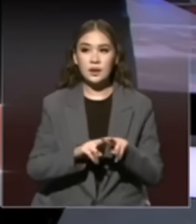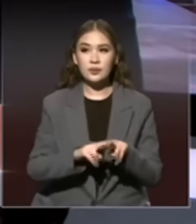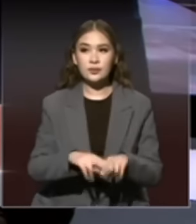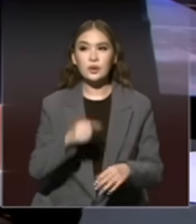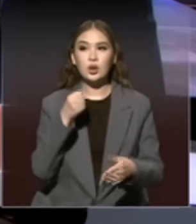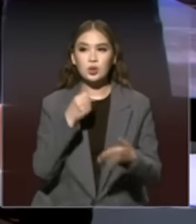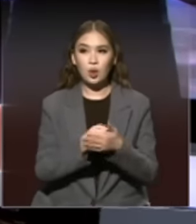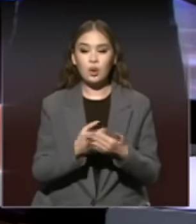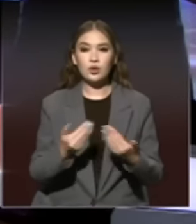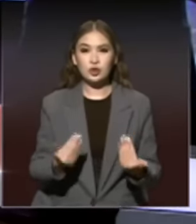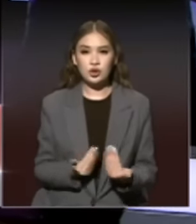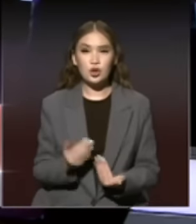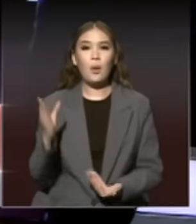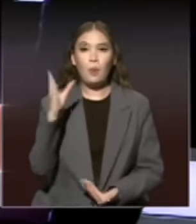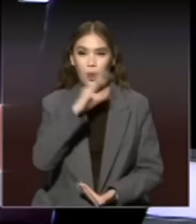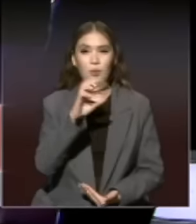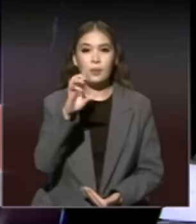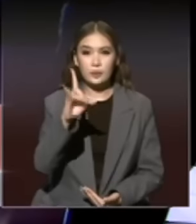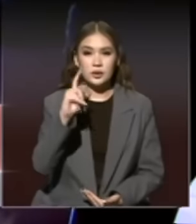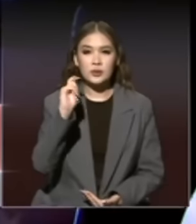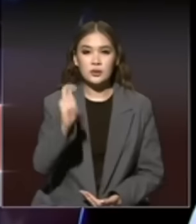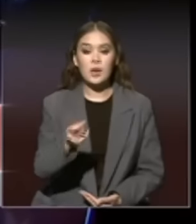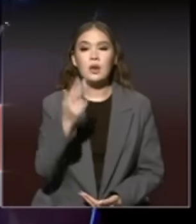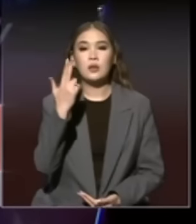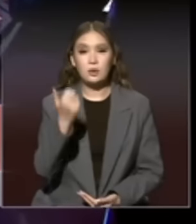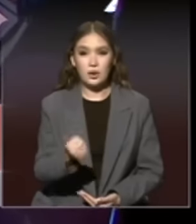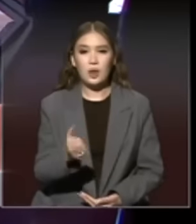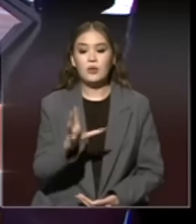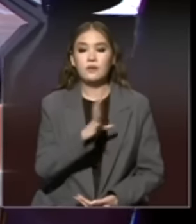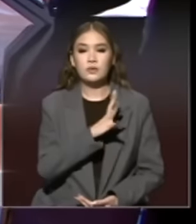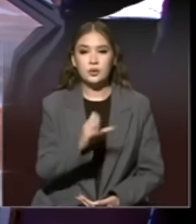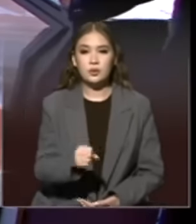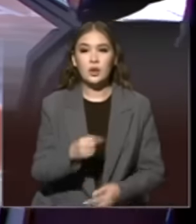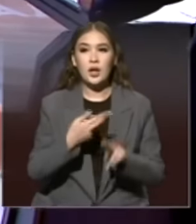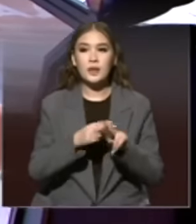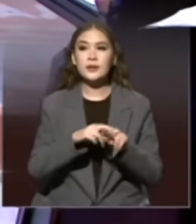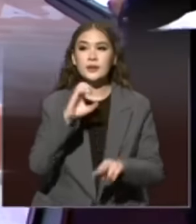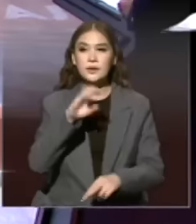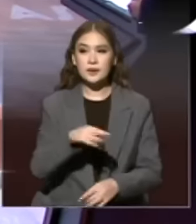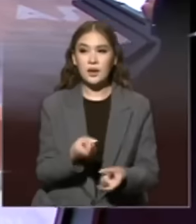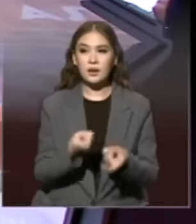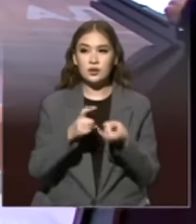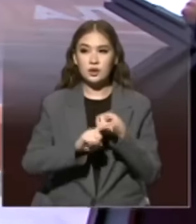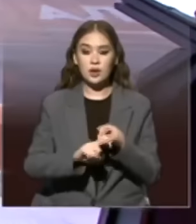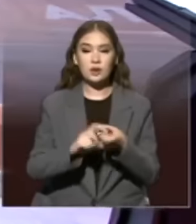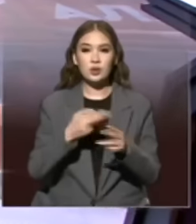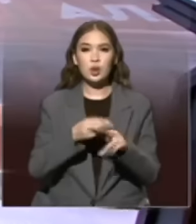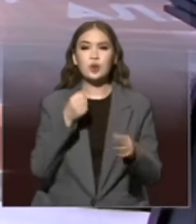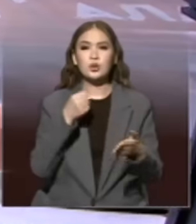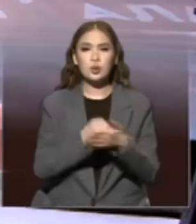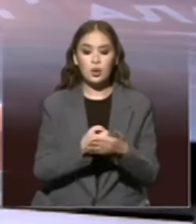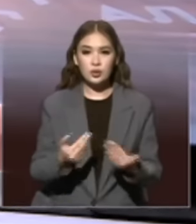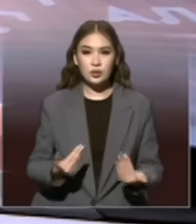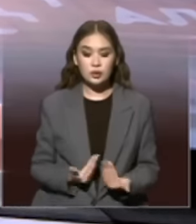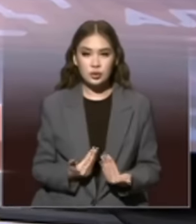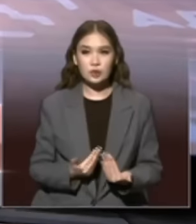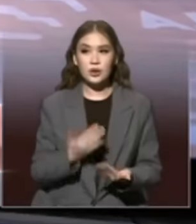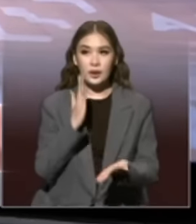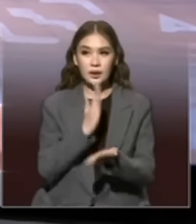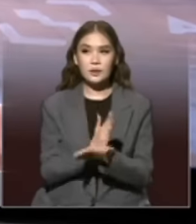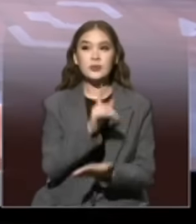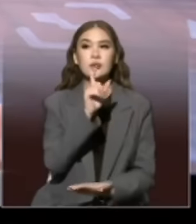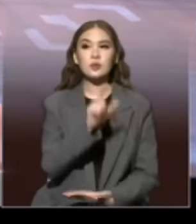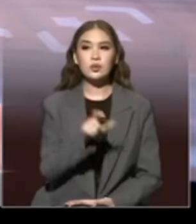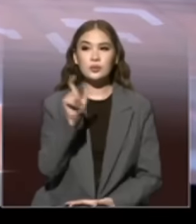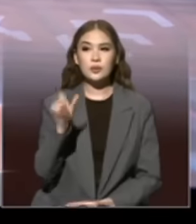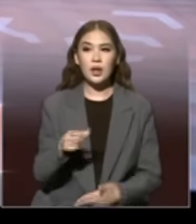айырып жіберу мүмкін еді, иә? Мүмкін. Егер алқа шешім қабылдаса. Өйткені осы бапта бас бостандығынан өмір бойы айыру бар ғой. Иә.